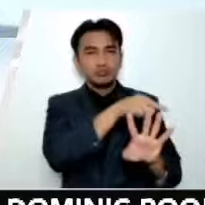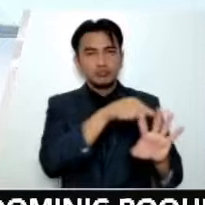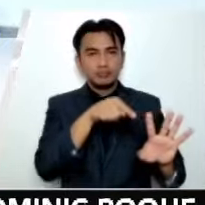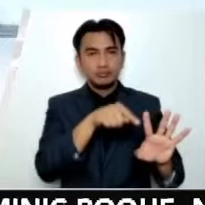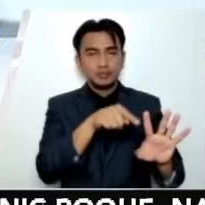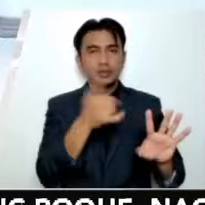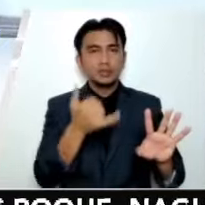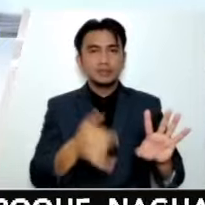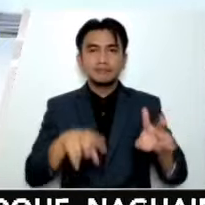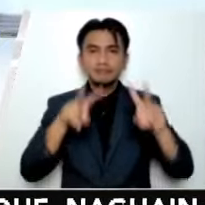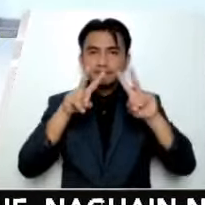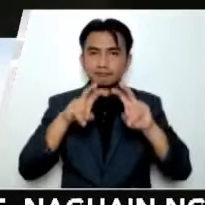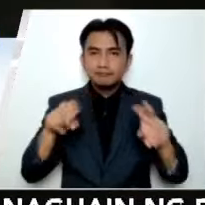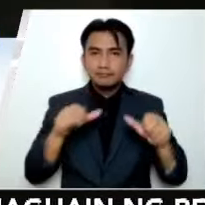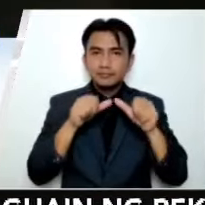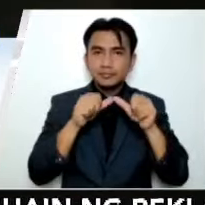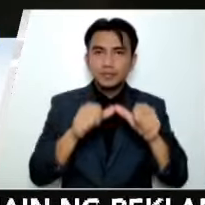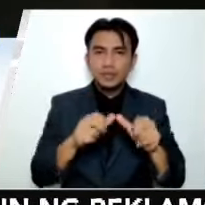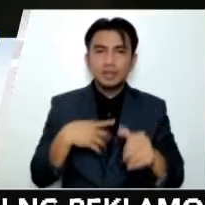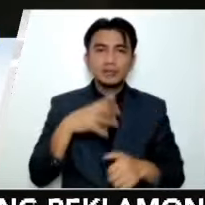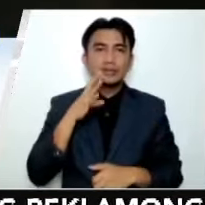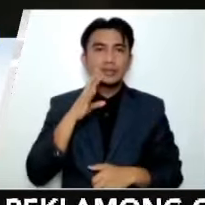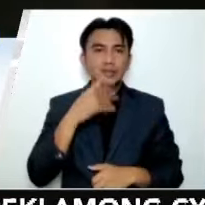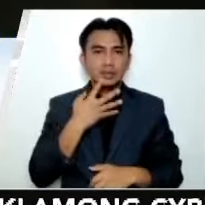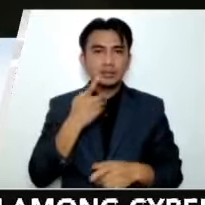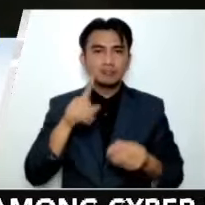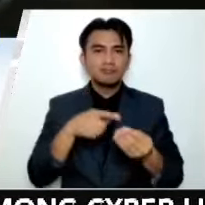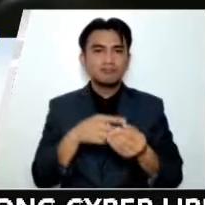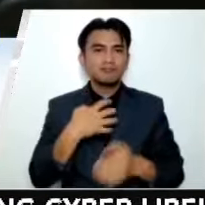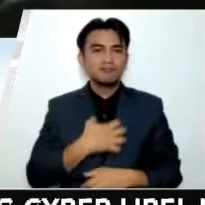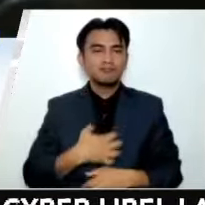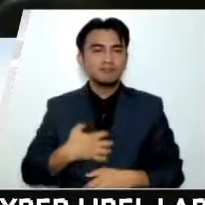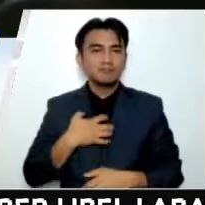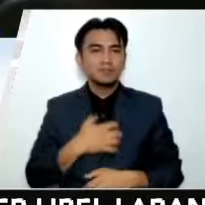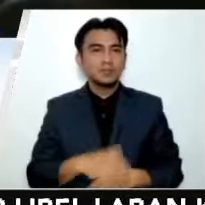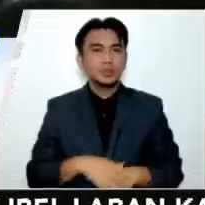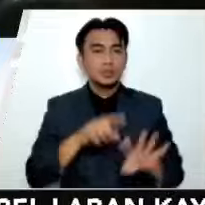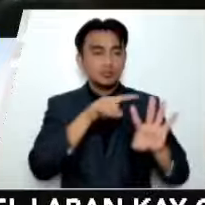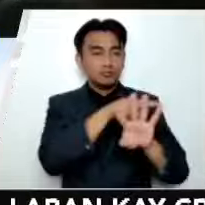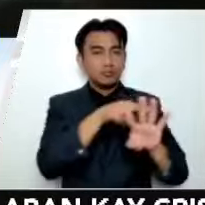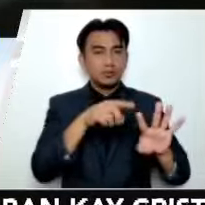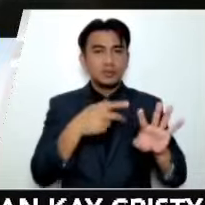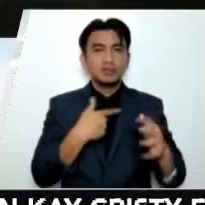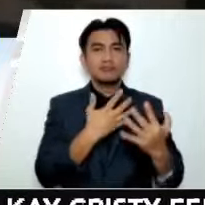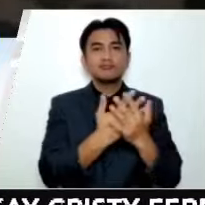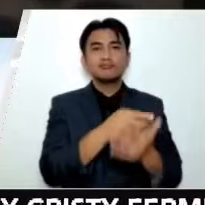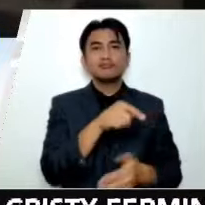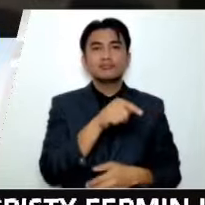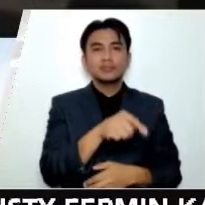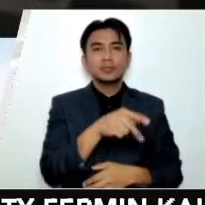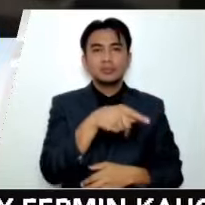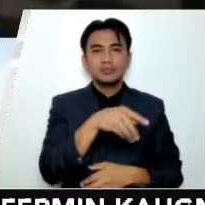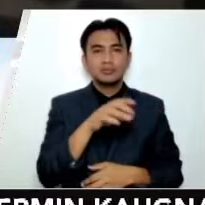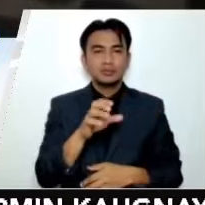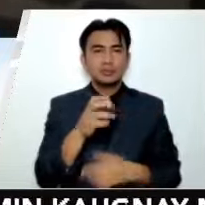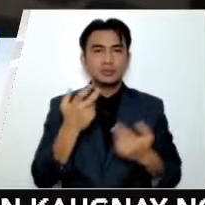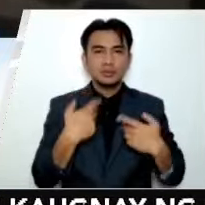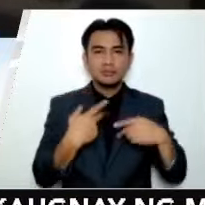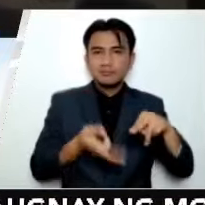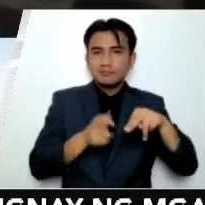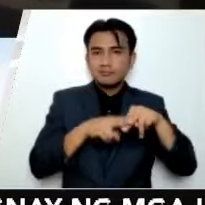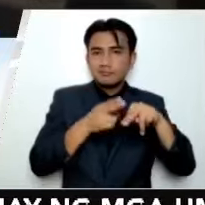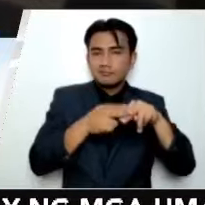sineseryoso raw nila ang mga aligasyon. Na-inquest na ang mga suspect sa Pasay Prosecutor's Office para sa patong-patong na reklamong